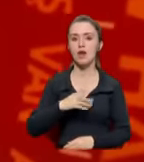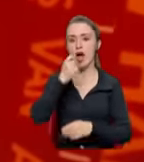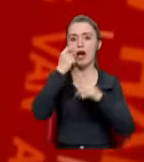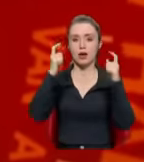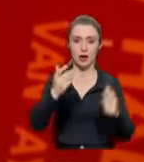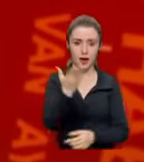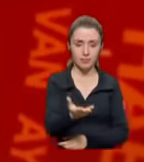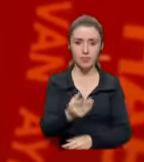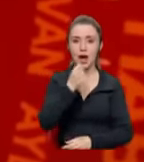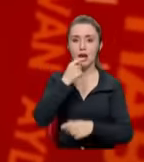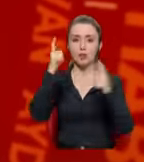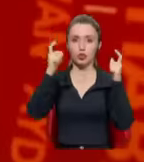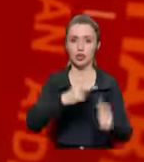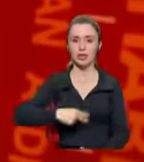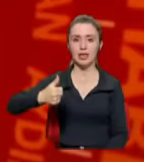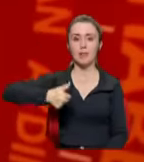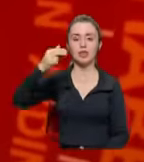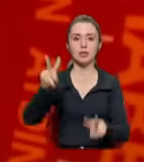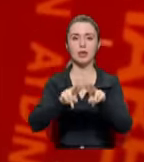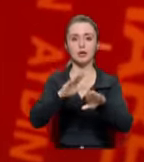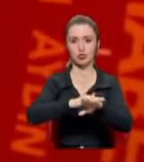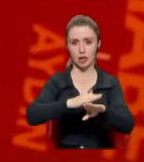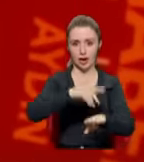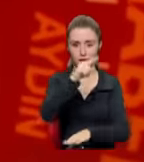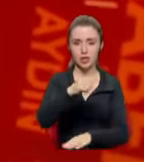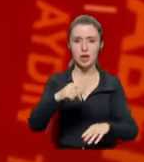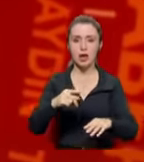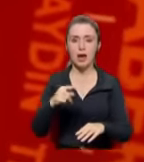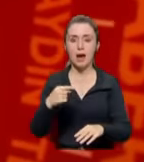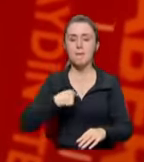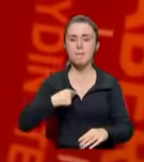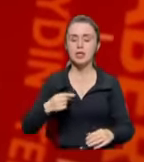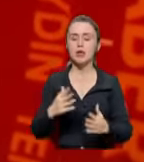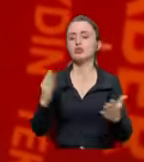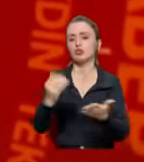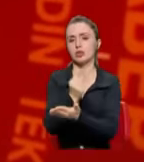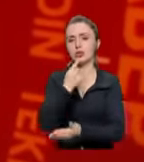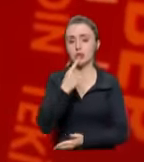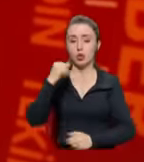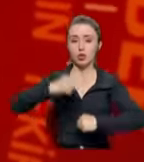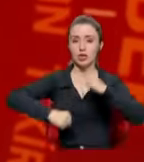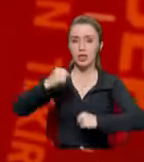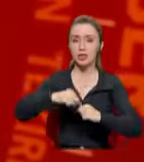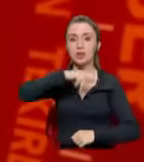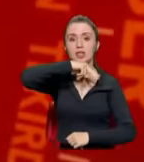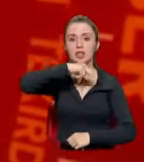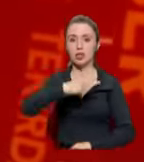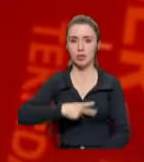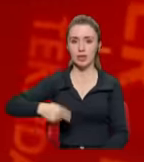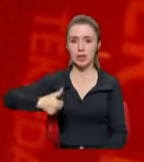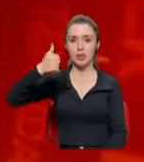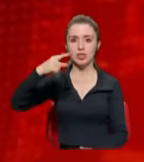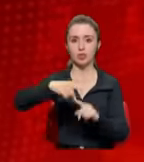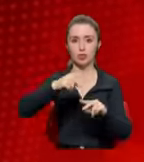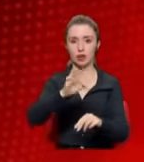Ankara Ankara Büyükşehir Belediye Başkanı Mansur yabaş açık ara kazanacağız derken rakibi Keçiören Belediye Başkanı